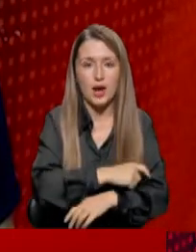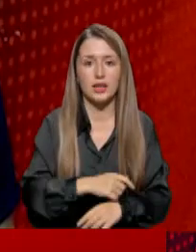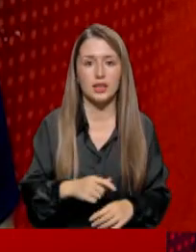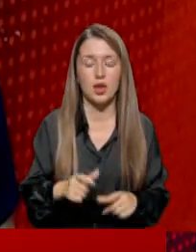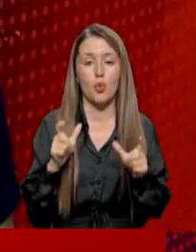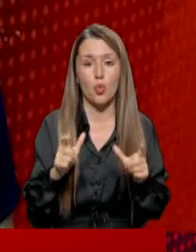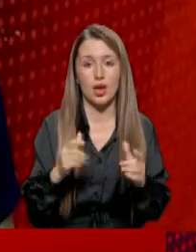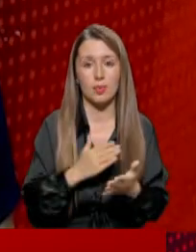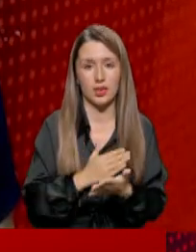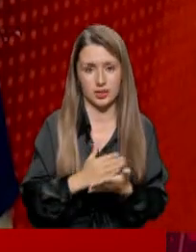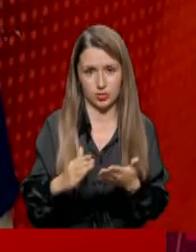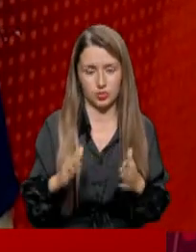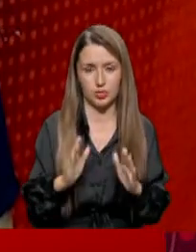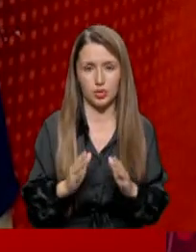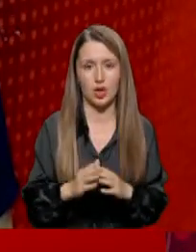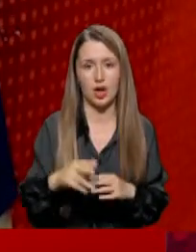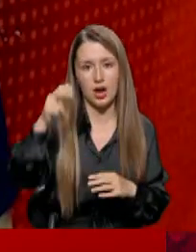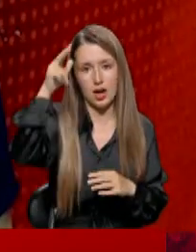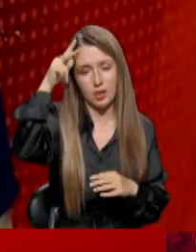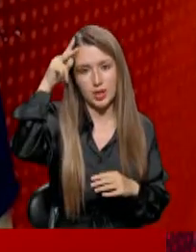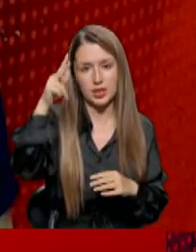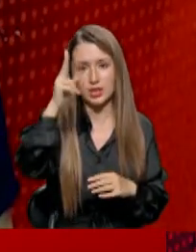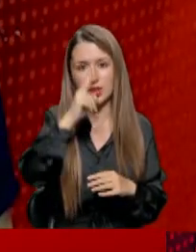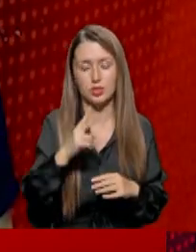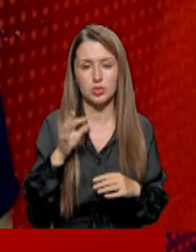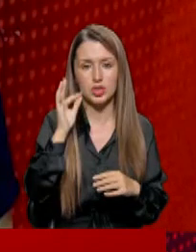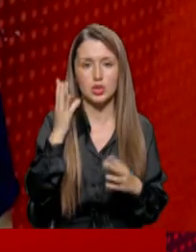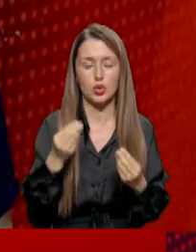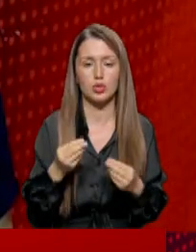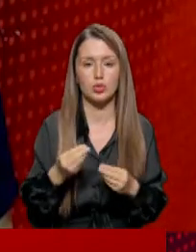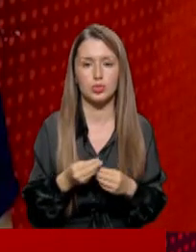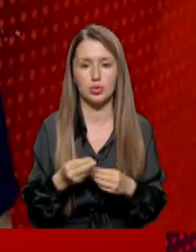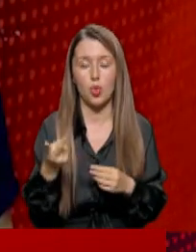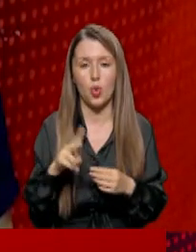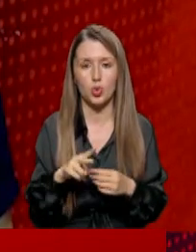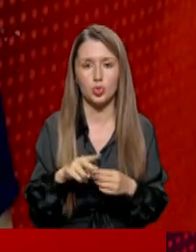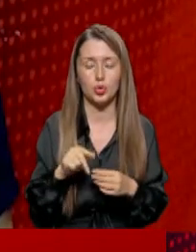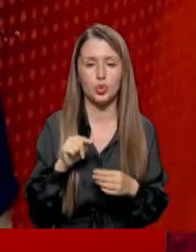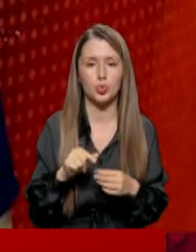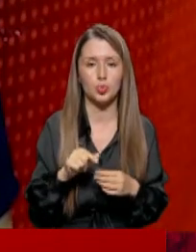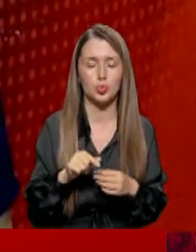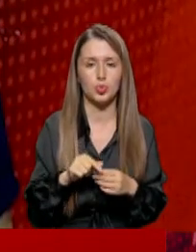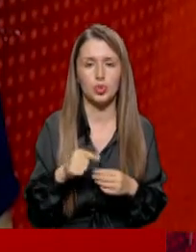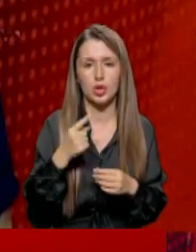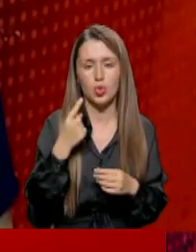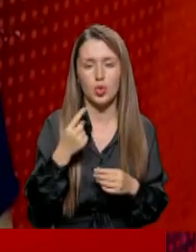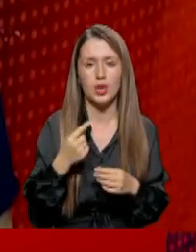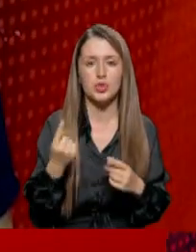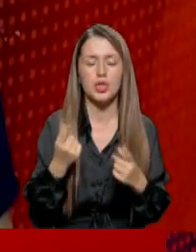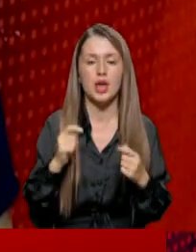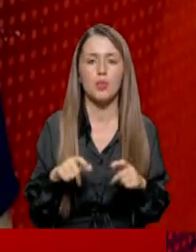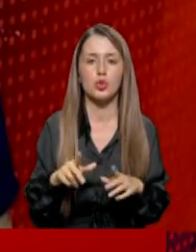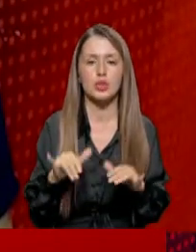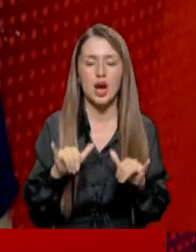sürdüren ülkeler üstelik de. Amerika'da 200 kişi öldü. Biz bundan muaf olabilecek bir şey de yapmıyoruz. Dolayısıyla